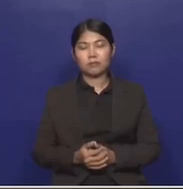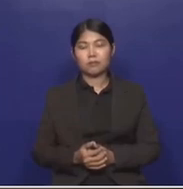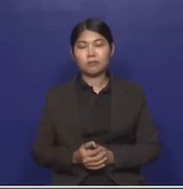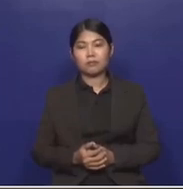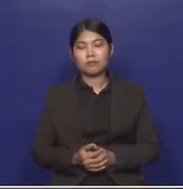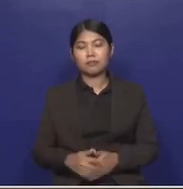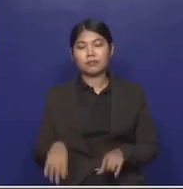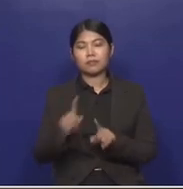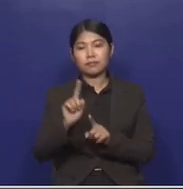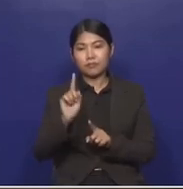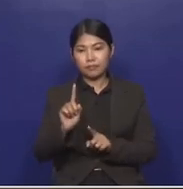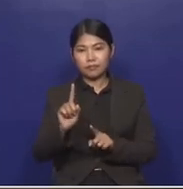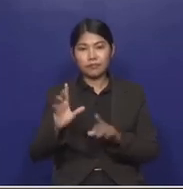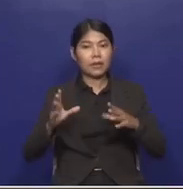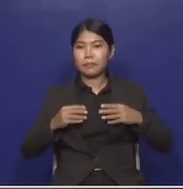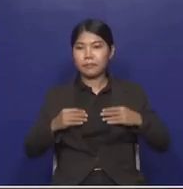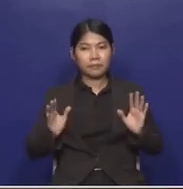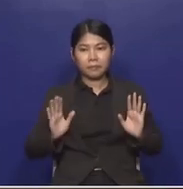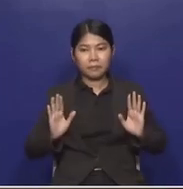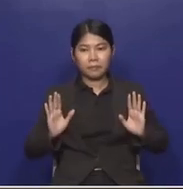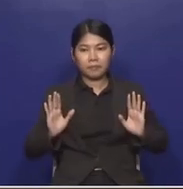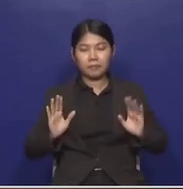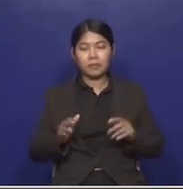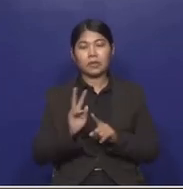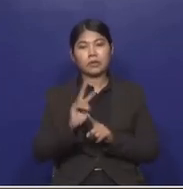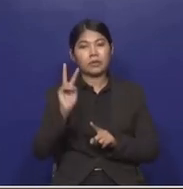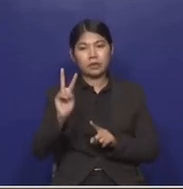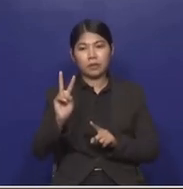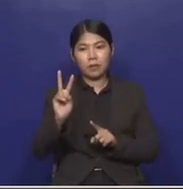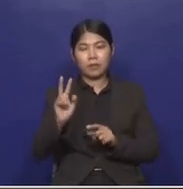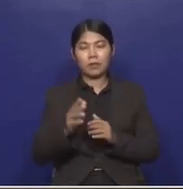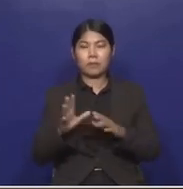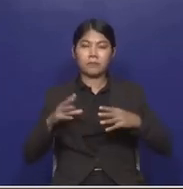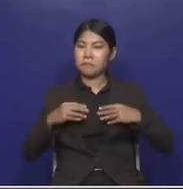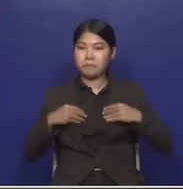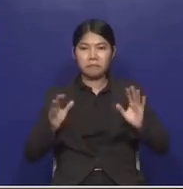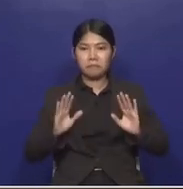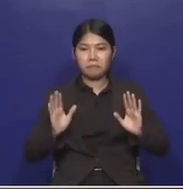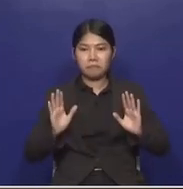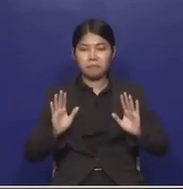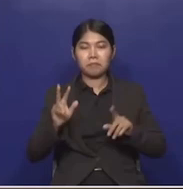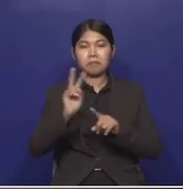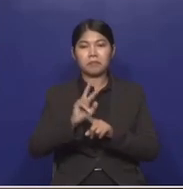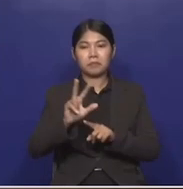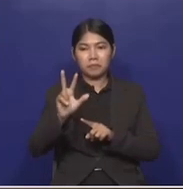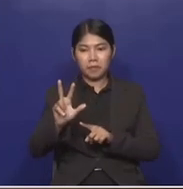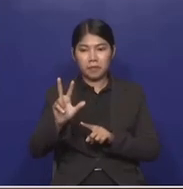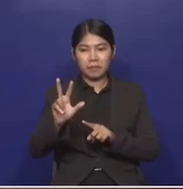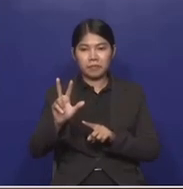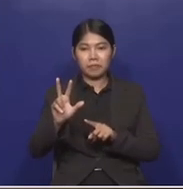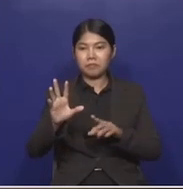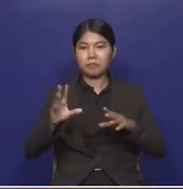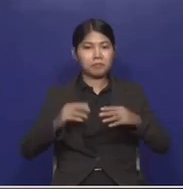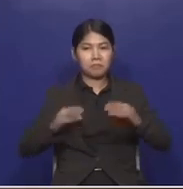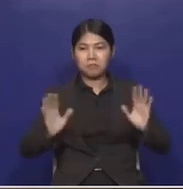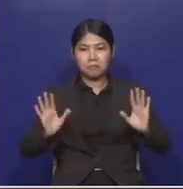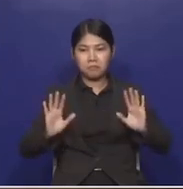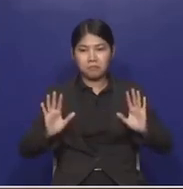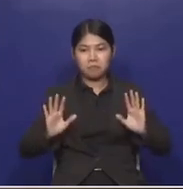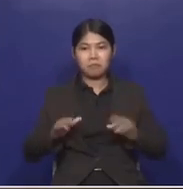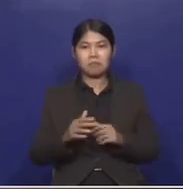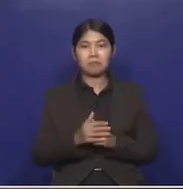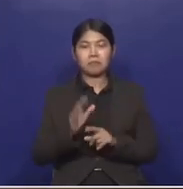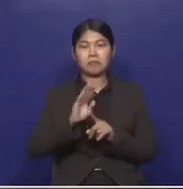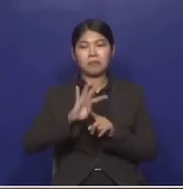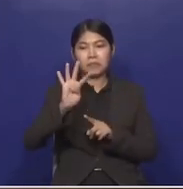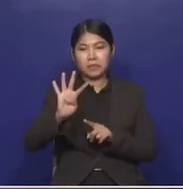ฉบับที่1ไม่รับหลักการฉบับที่2ไม่รับหลักการฉบับที่3ไม่รับหลักการฉ